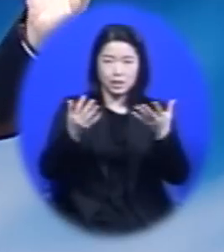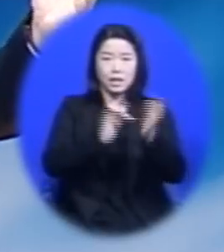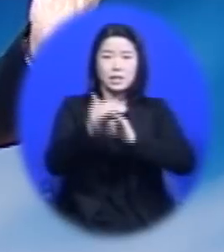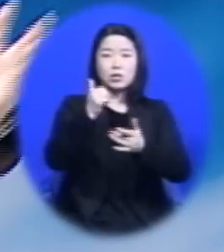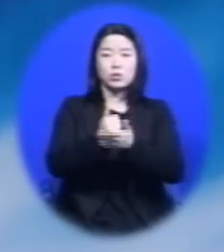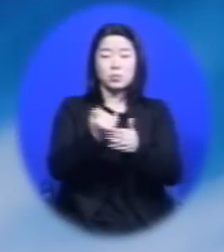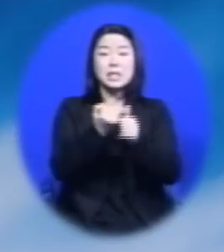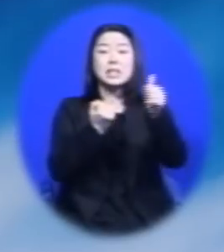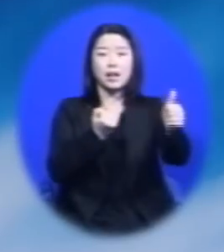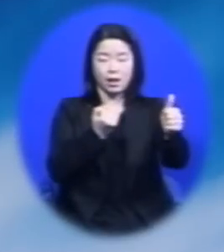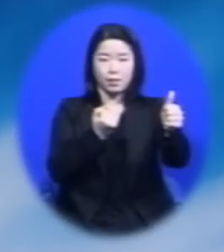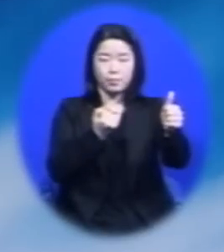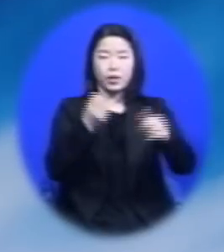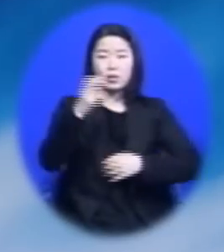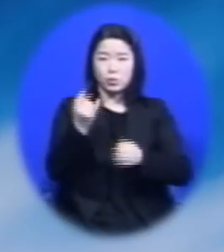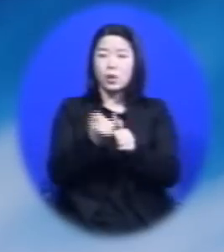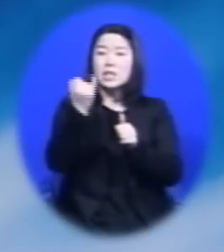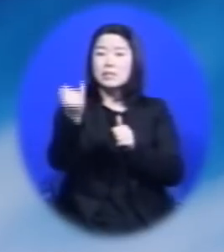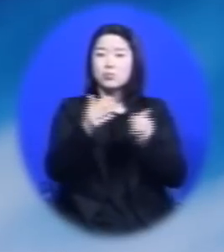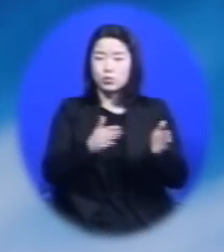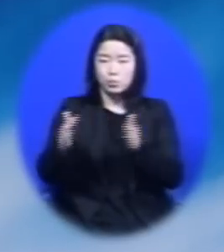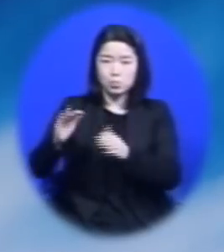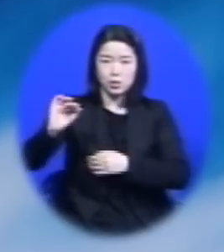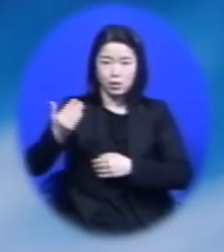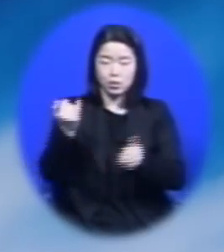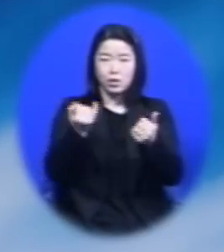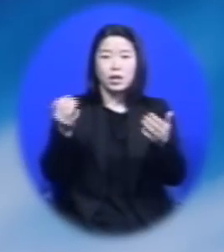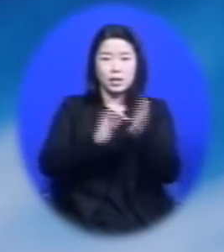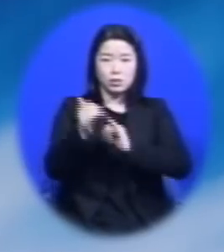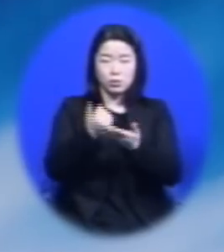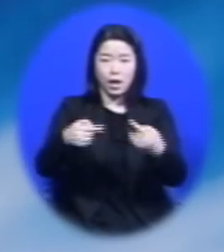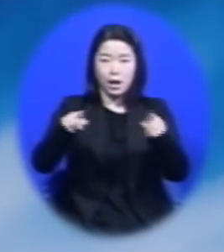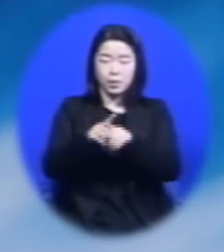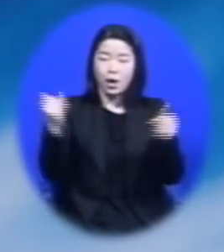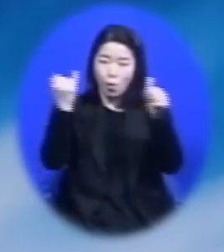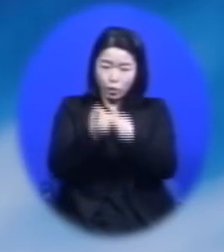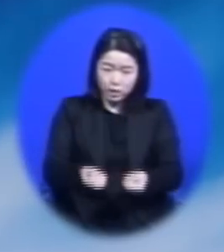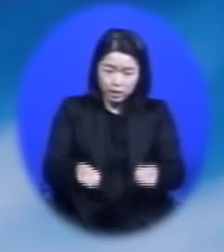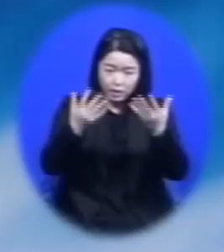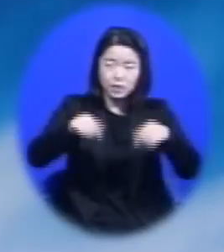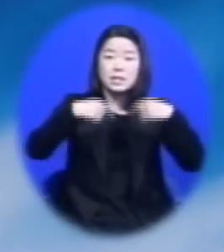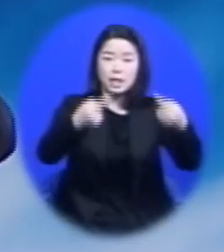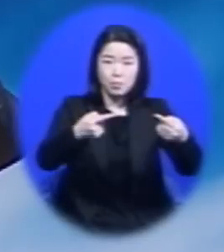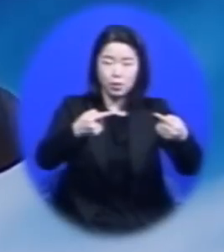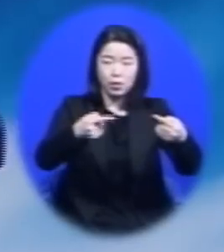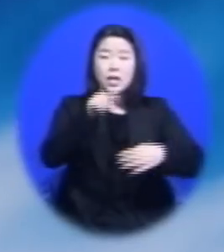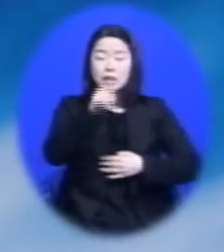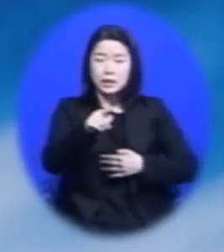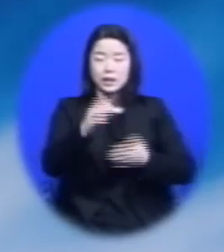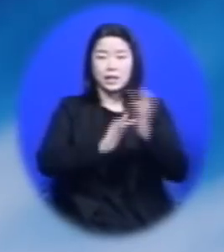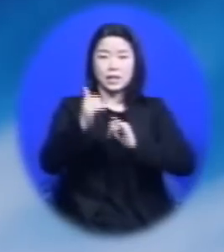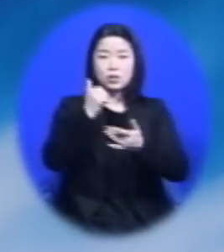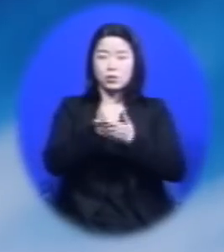신랑이 그리고 신부가 준비되어서 예수님과 함께 혼인 잔치 자리에 참여합니다 그 예수님이